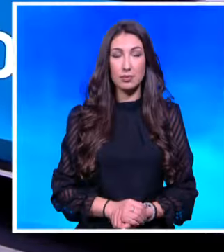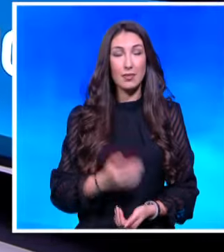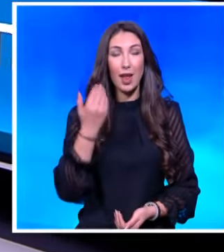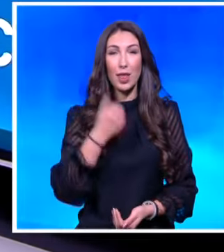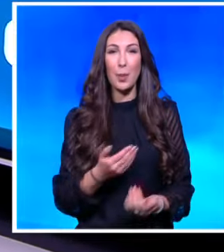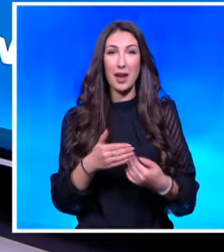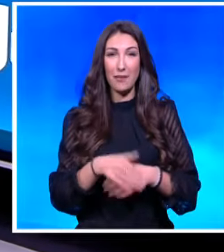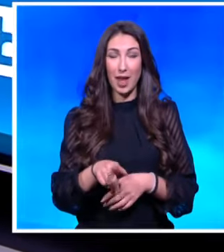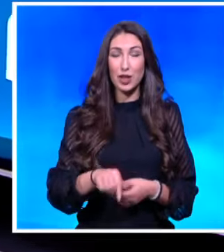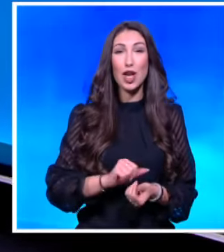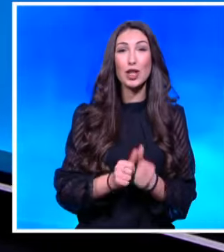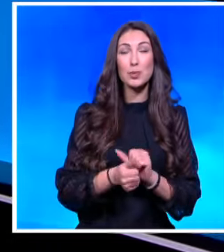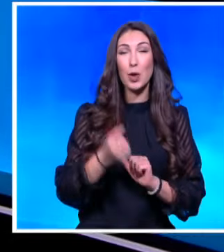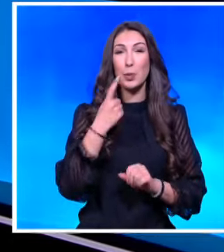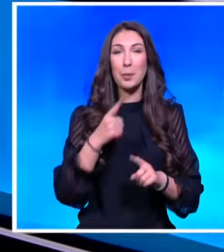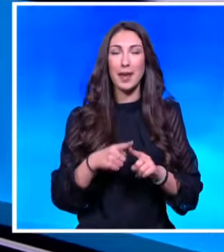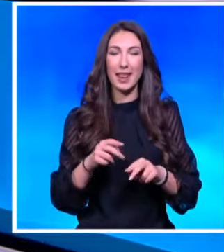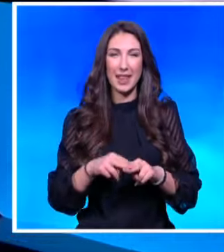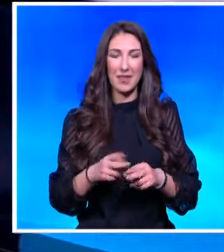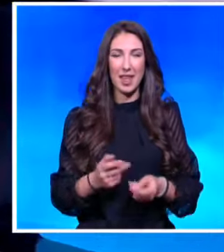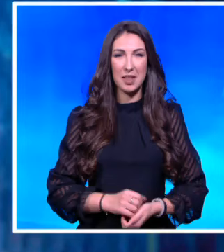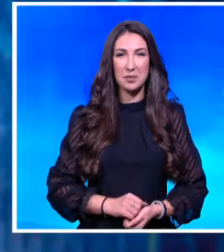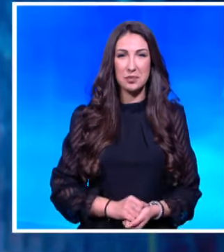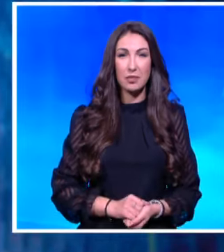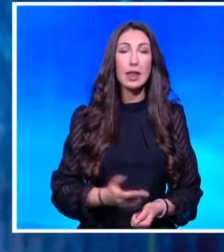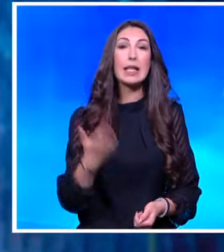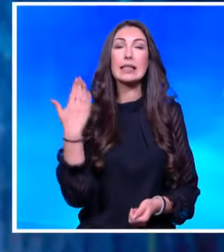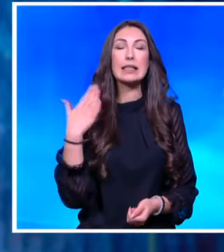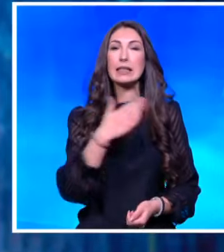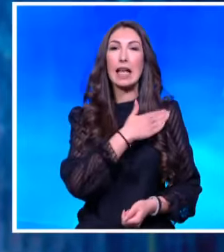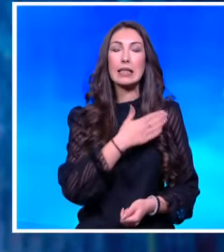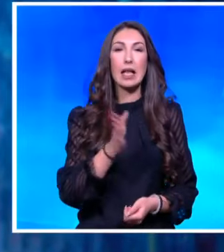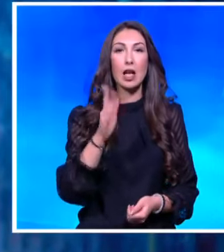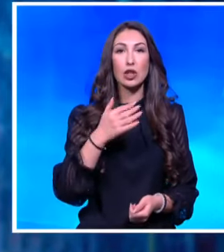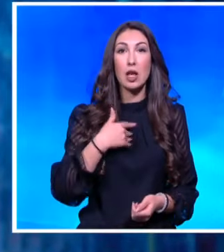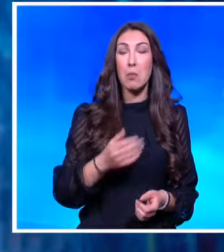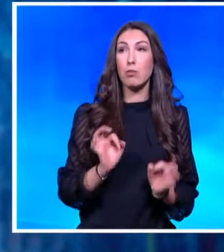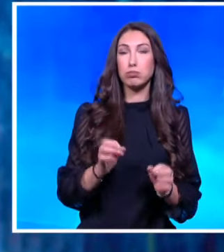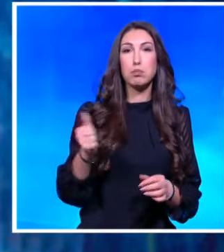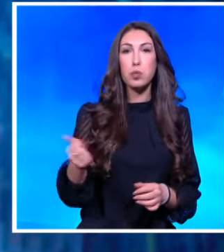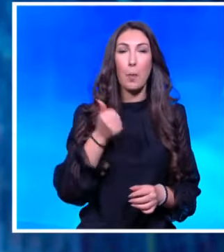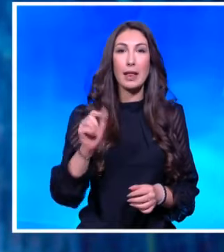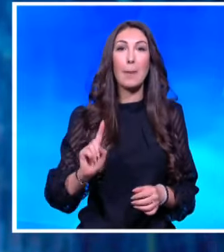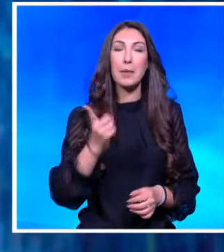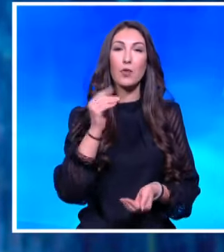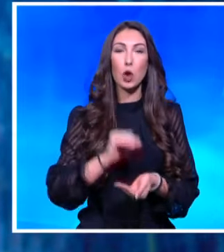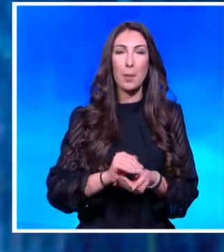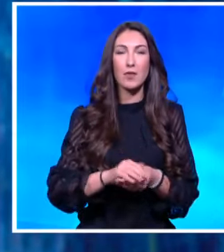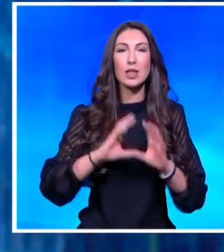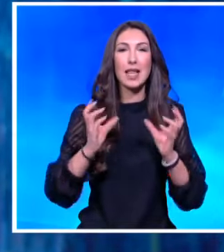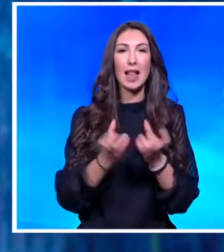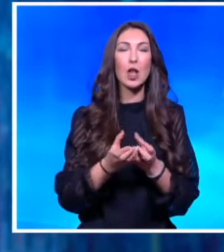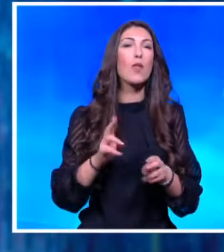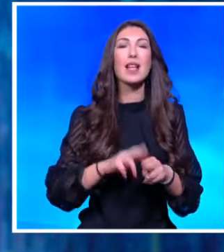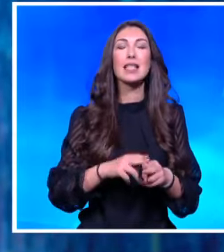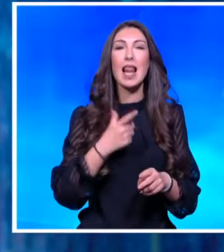Добър вечер, следва Спорт по BTV. Аз съм Гергана Гунчева. ЦСКА на път да запише комфортна победа в първото си домакинство на стадион Васил